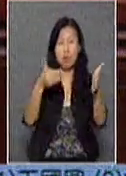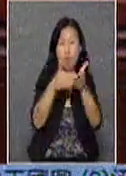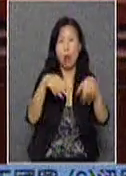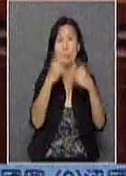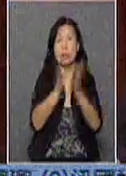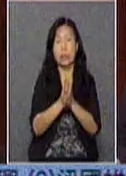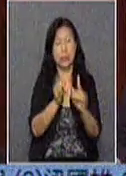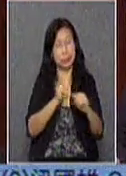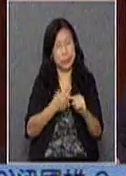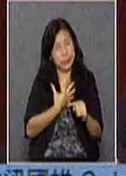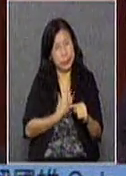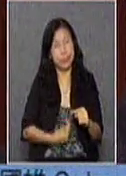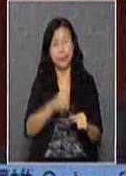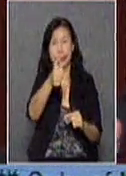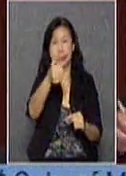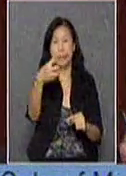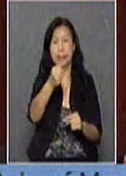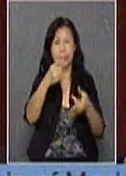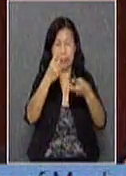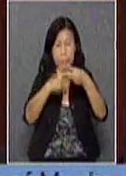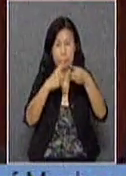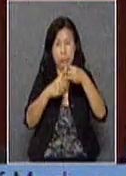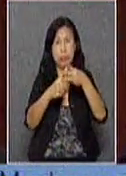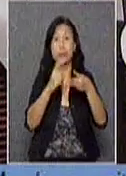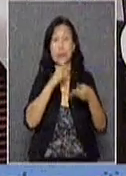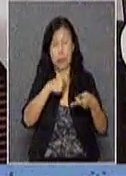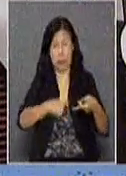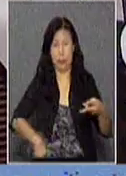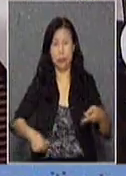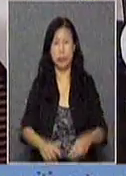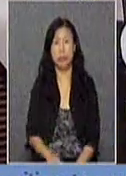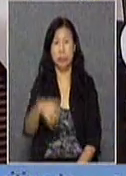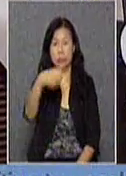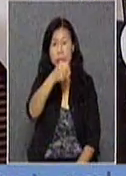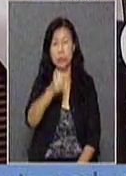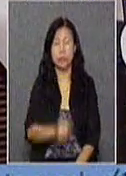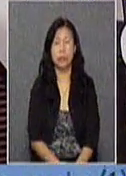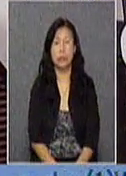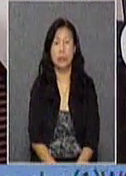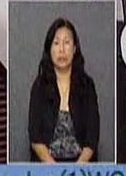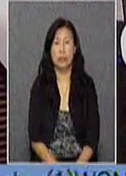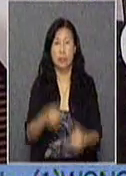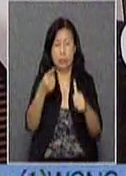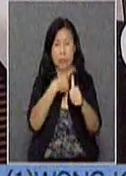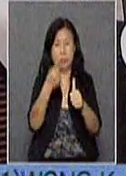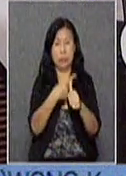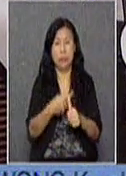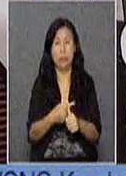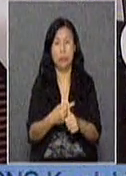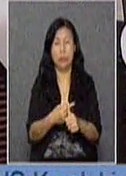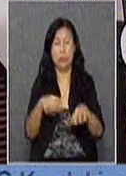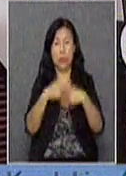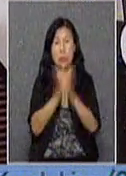謝主席。 黃國興議員， 主席，首先咧就係剛剛完